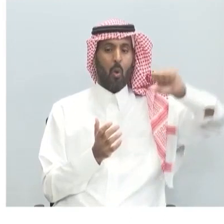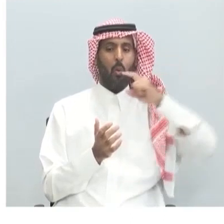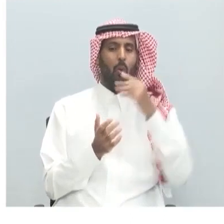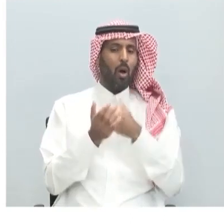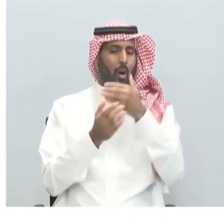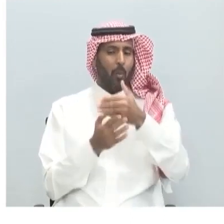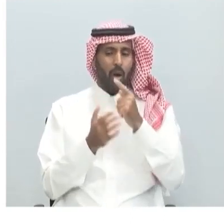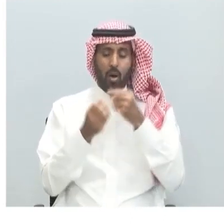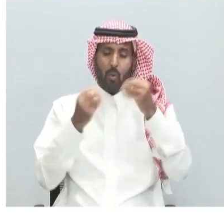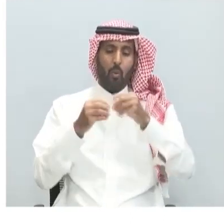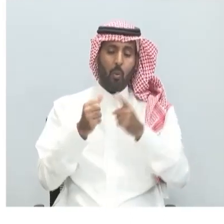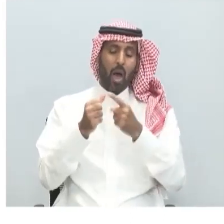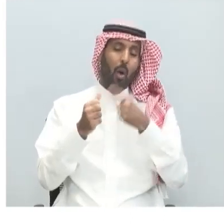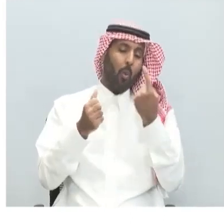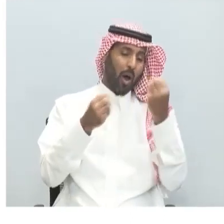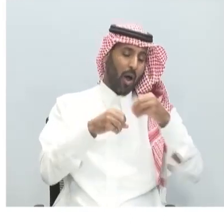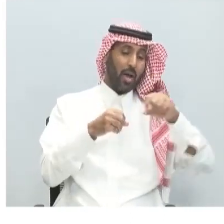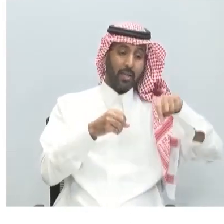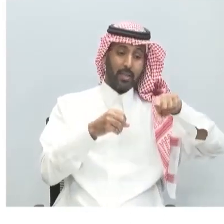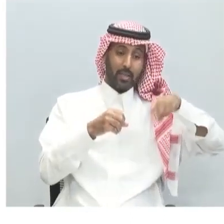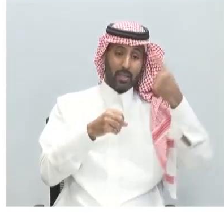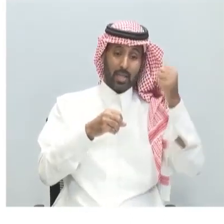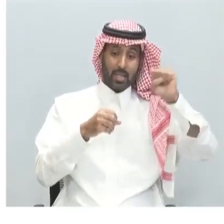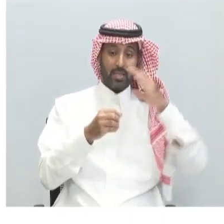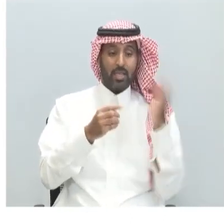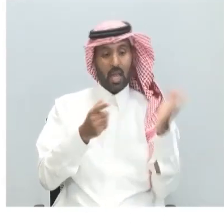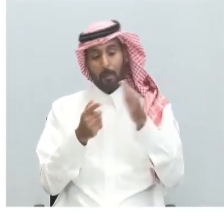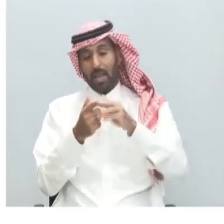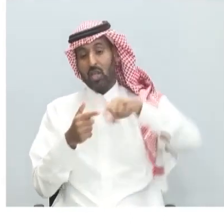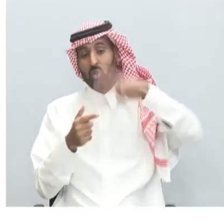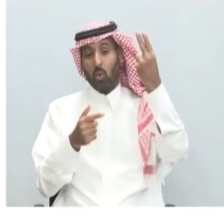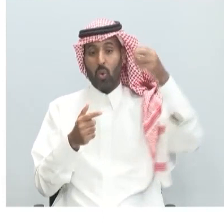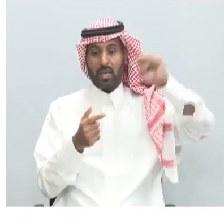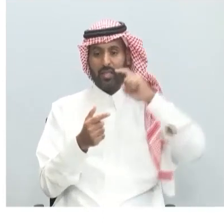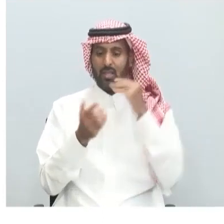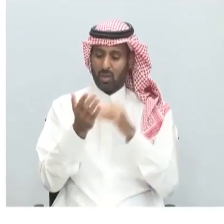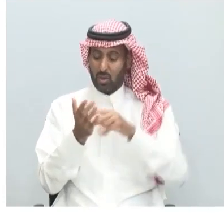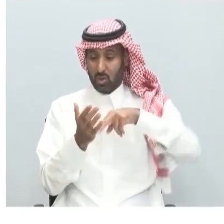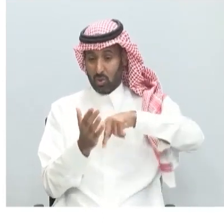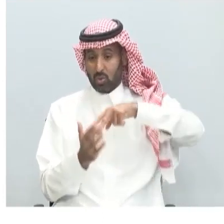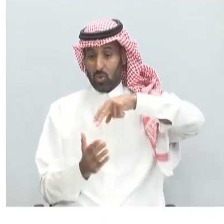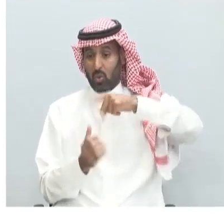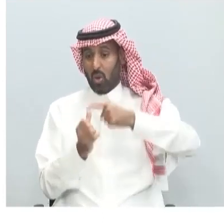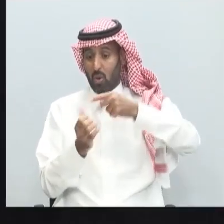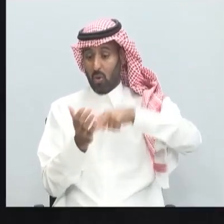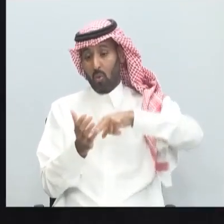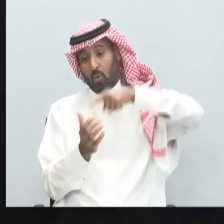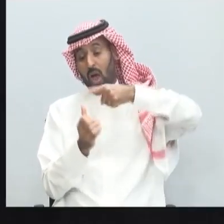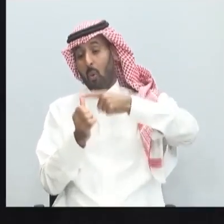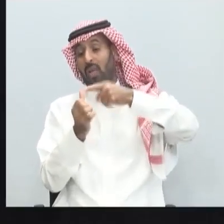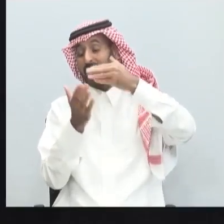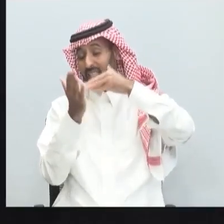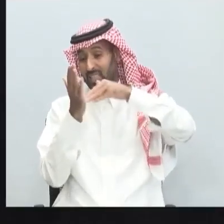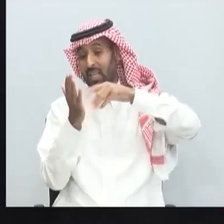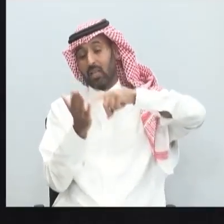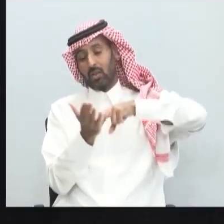من املا الوان اس قبل التو اس لا استطيع صعود الدرج الثاني قبل الاول لابد ان ابدا في